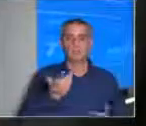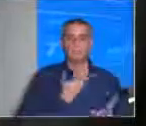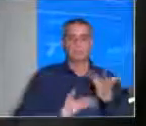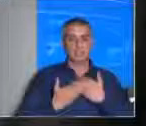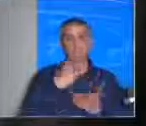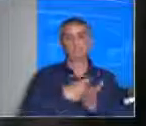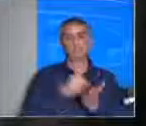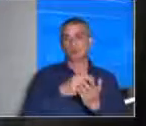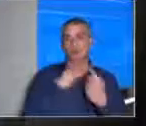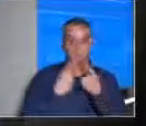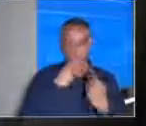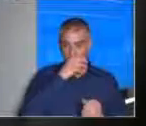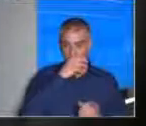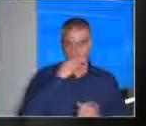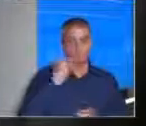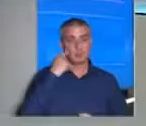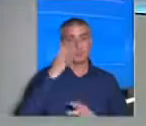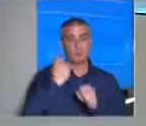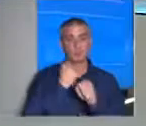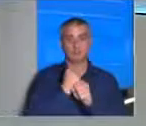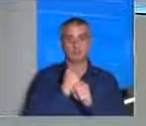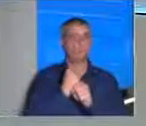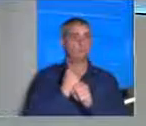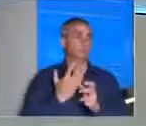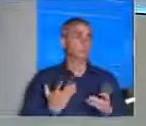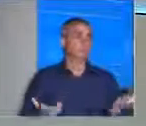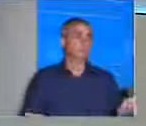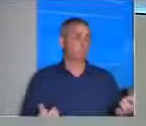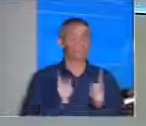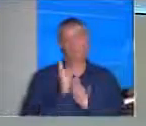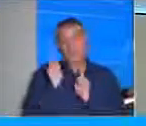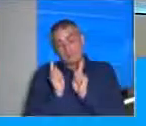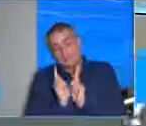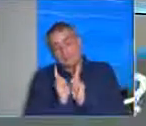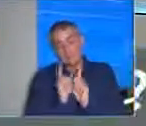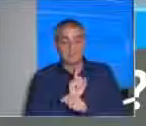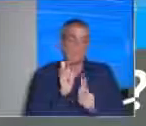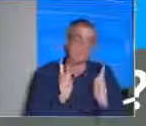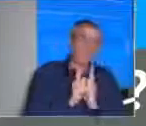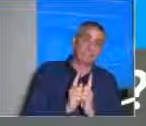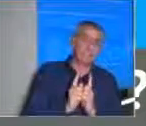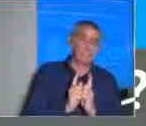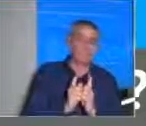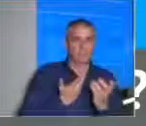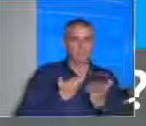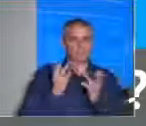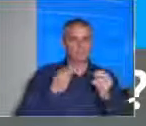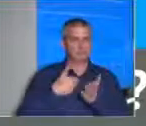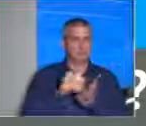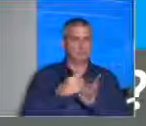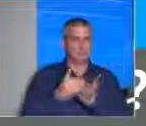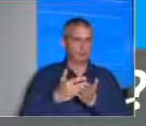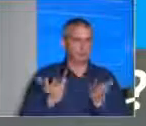relationship continues, but we'll see what happens. טילים קטנים, לטווח קצר, היחסים